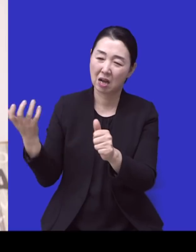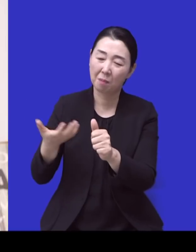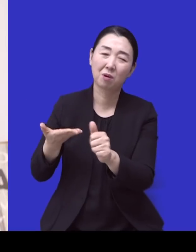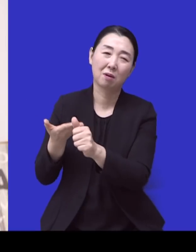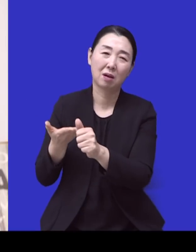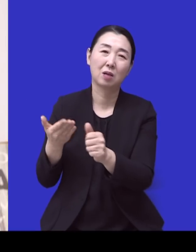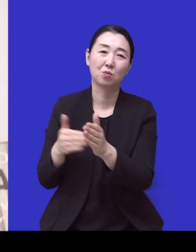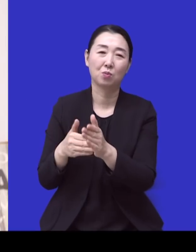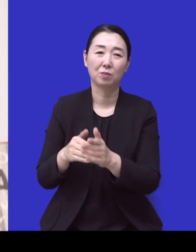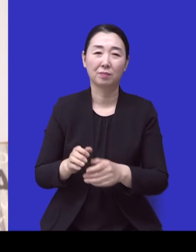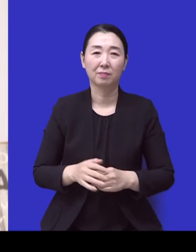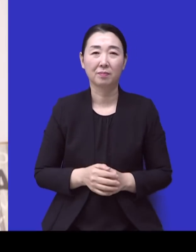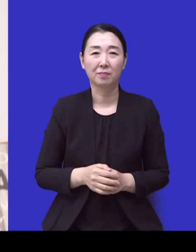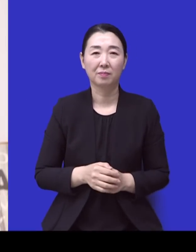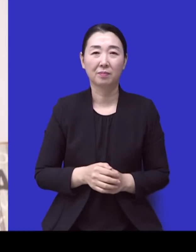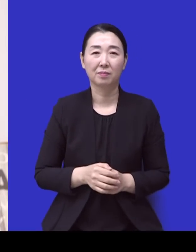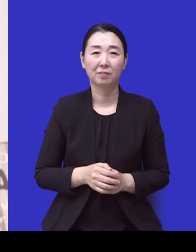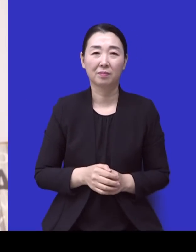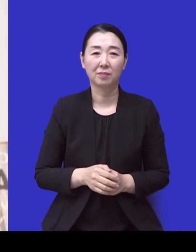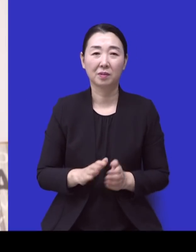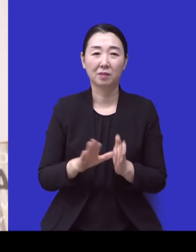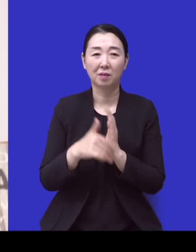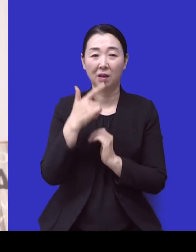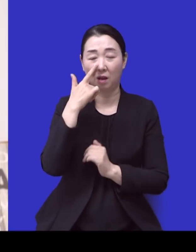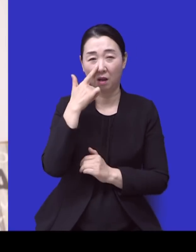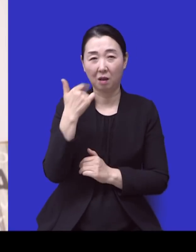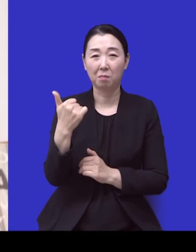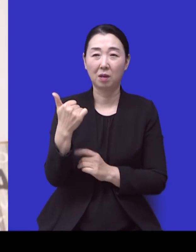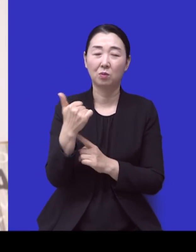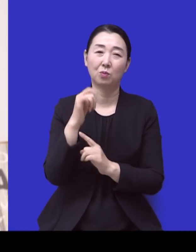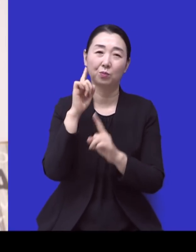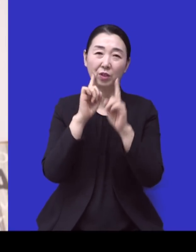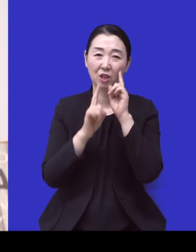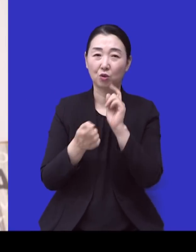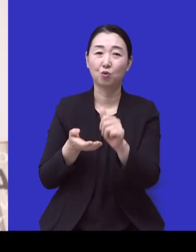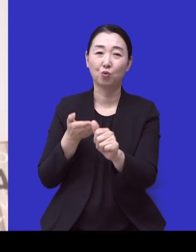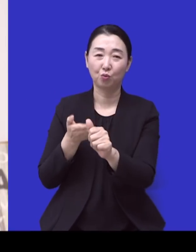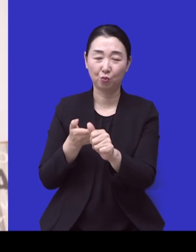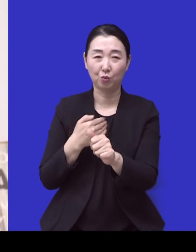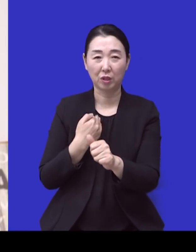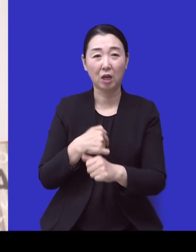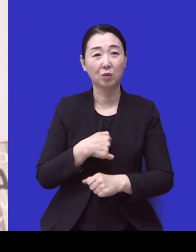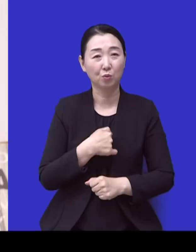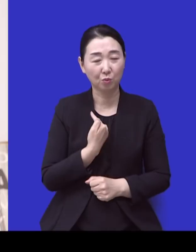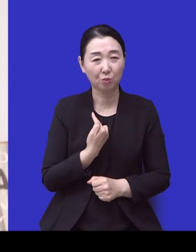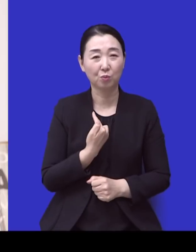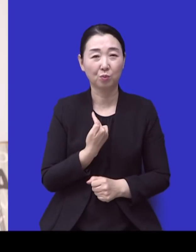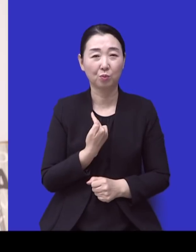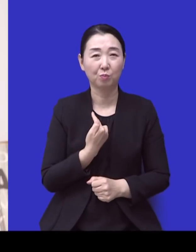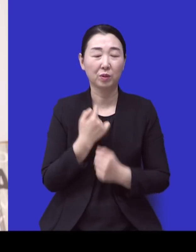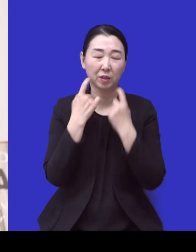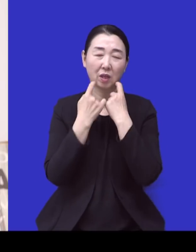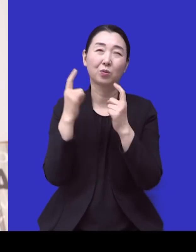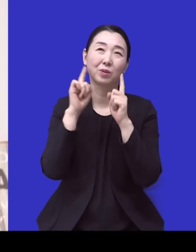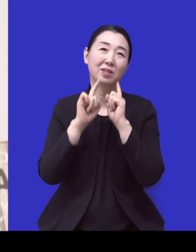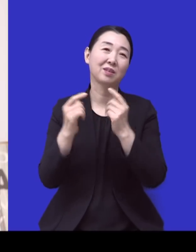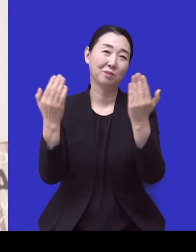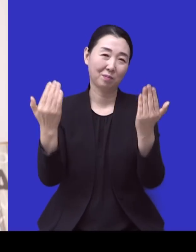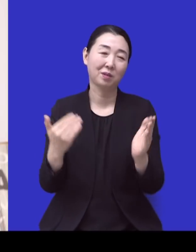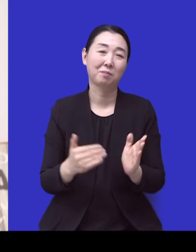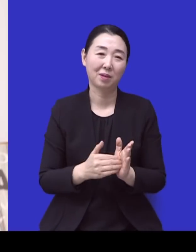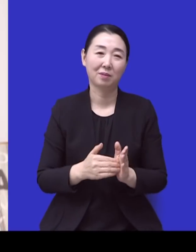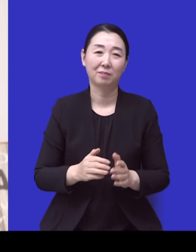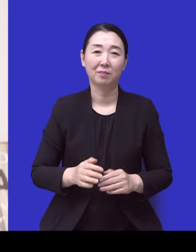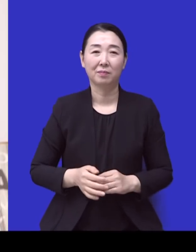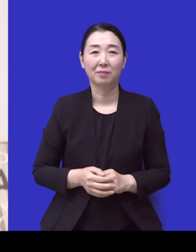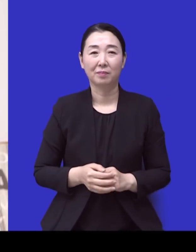악하게. 그래서 그때 진짜 아빠한테 좀 많이 좀 상처를 주고 저 스스로도 많이 개인적으로 상처를 받았던 네. 그런